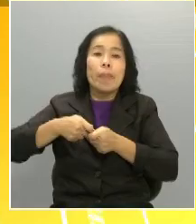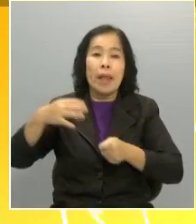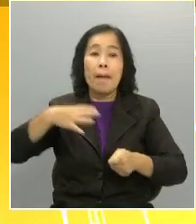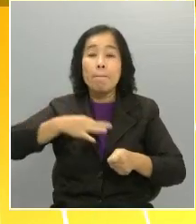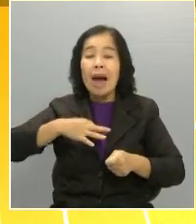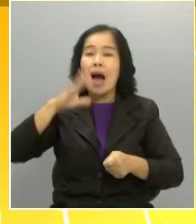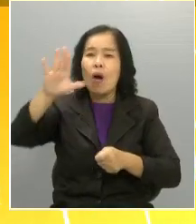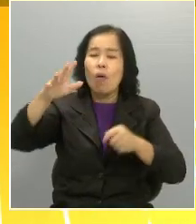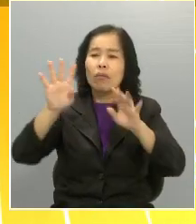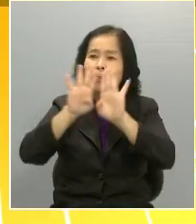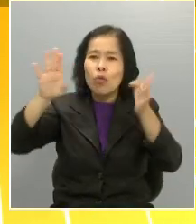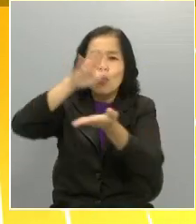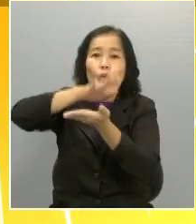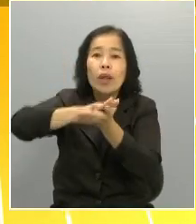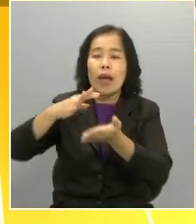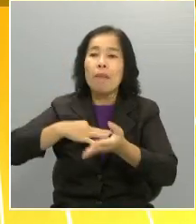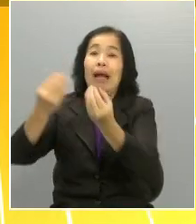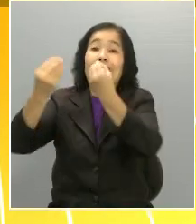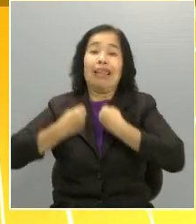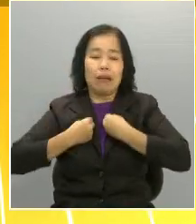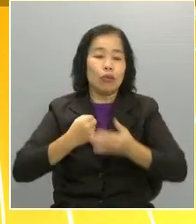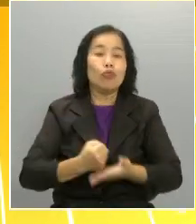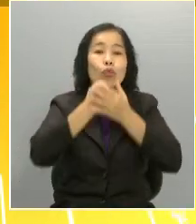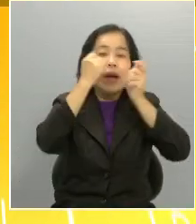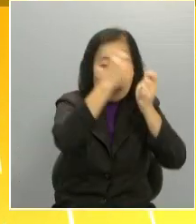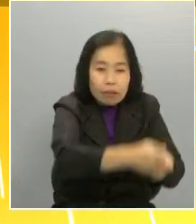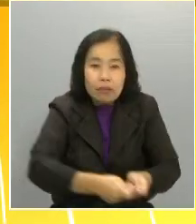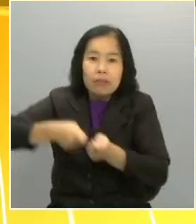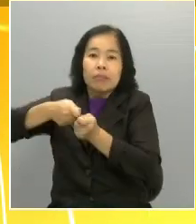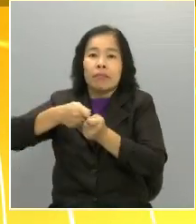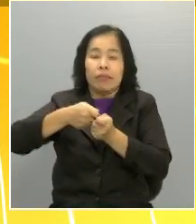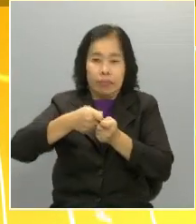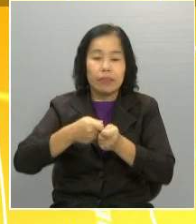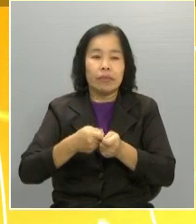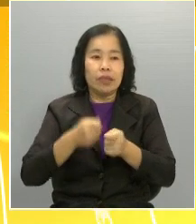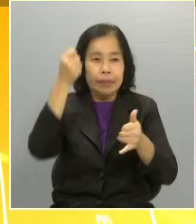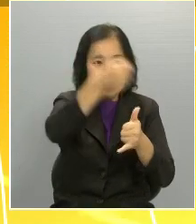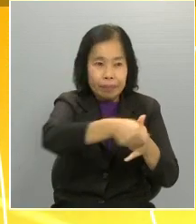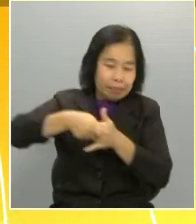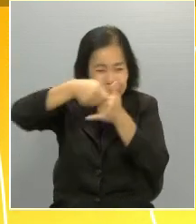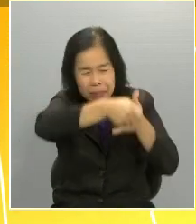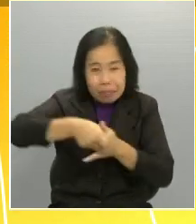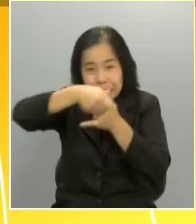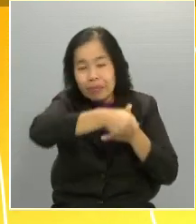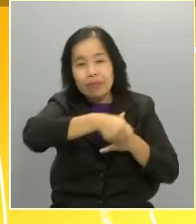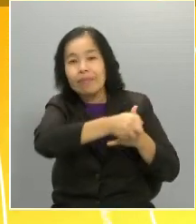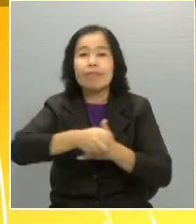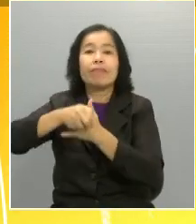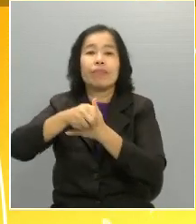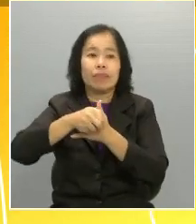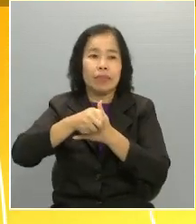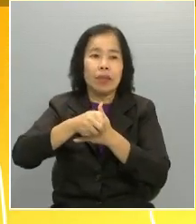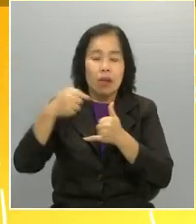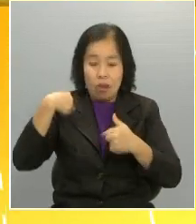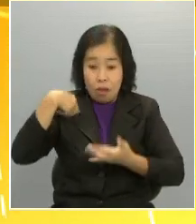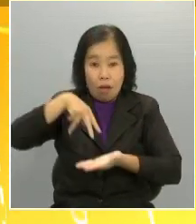ยฝืนตอนนั้นคือวัดใจเลยดึงออกมาเนี่ยก็คือโดนดูดไปด้วยครับไม่มีพยายามลากน้องออกมาแล้วแต่ตอนนั้นไม่มีแรงแล้วครับยืนไม่ไหว